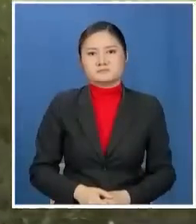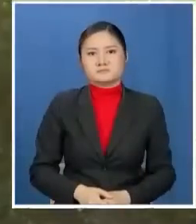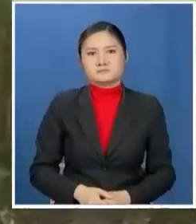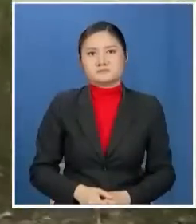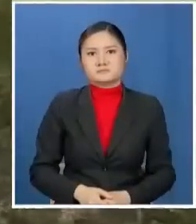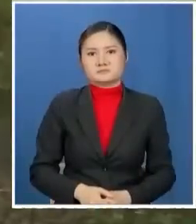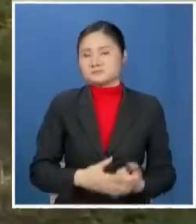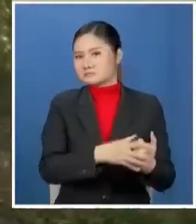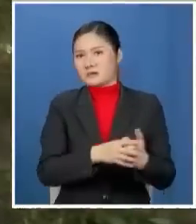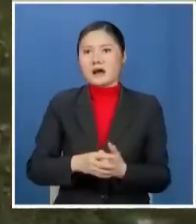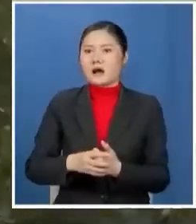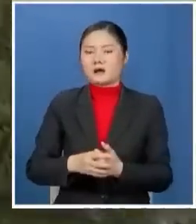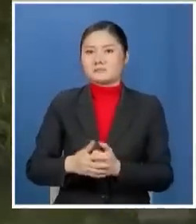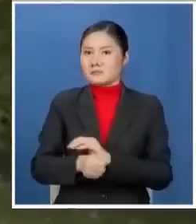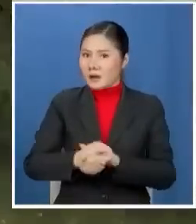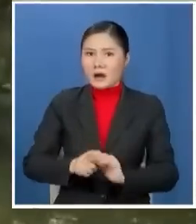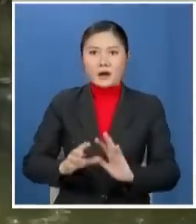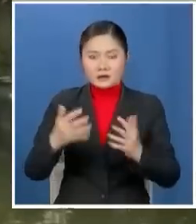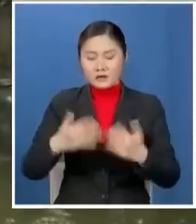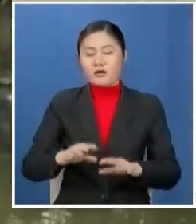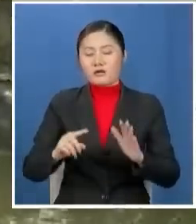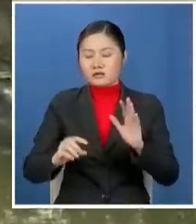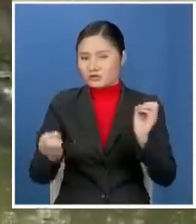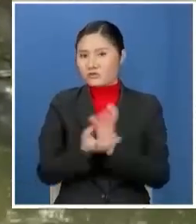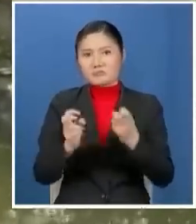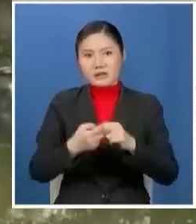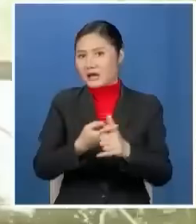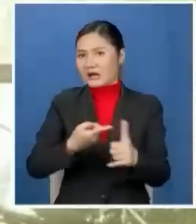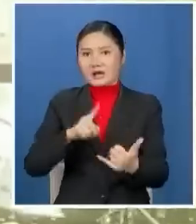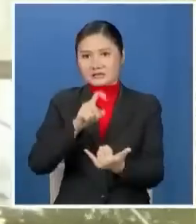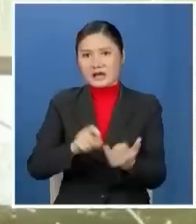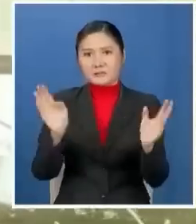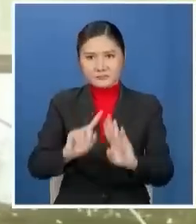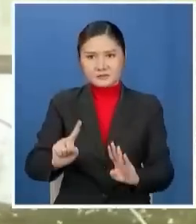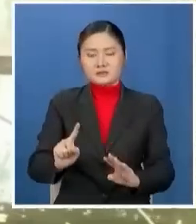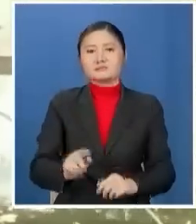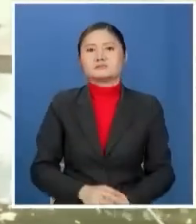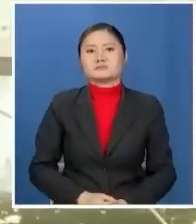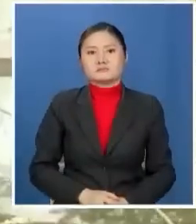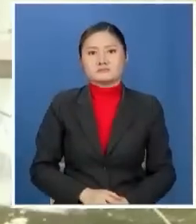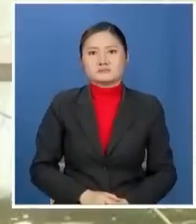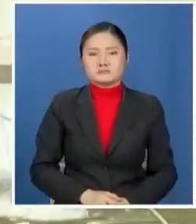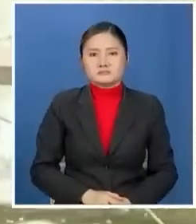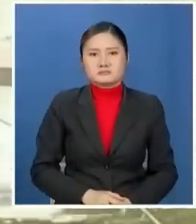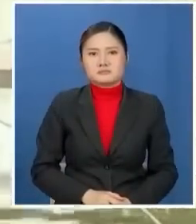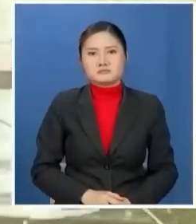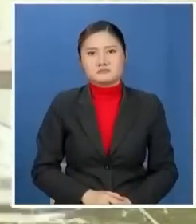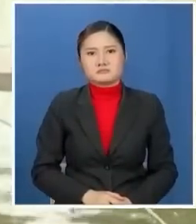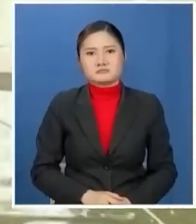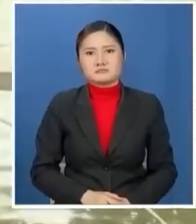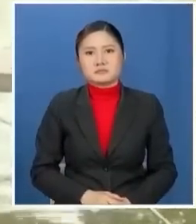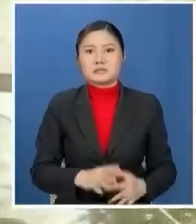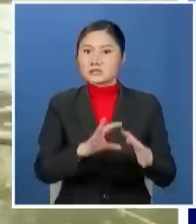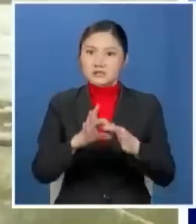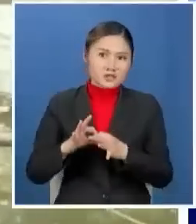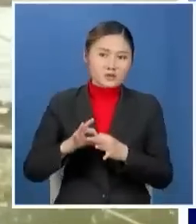ไปนะแล้วก็เกิดเป็นเหตุฆาตกรรมอำพรางแบบนี้ท่านผู้ชมในประเทศไทยไม่รู้ว่าจะเกี่ยวข้